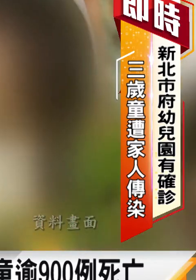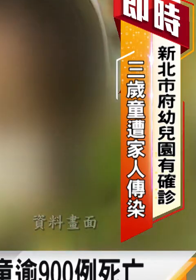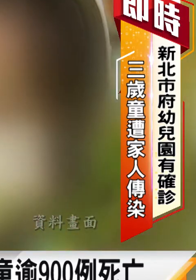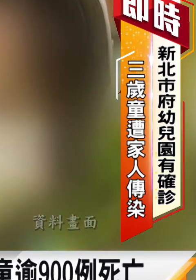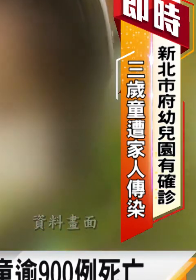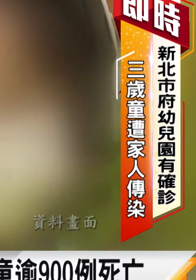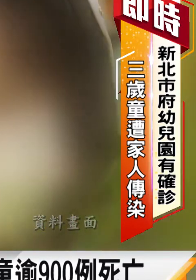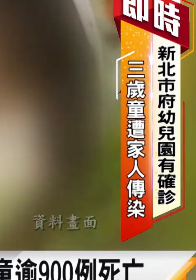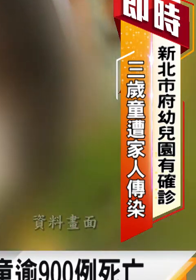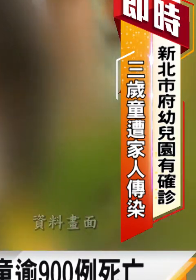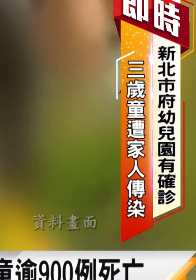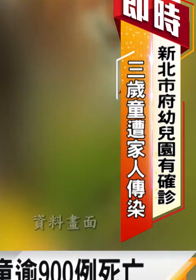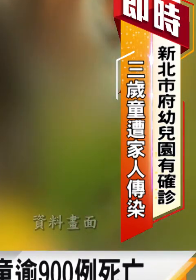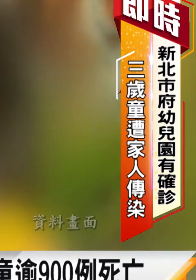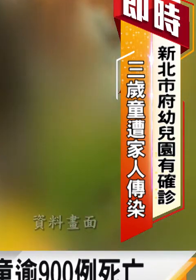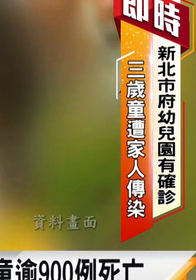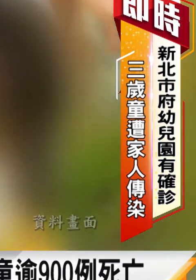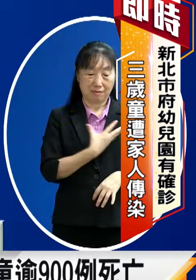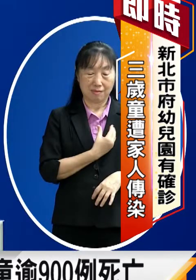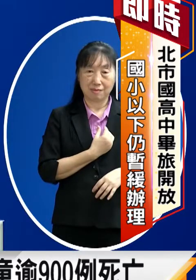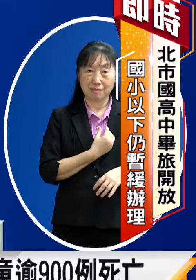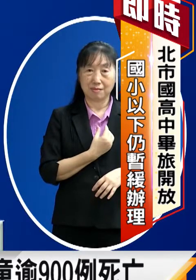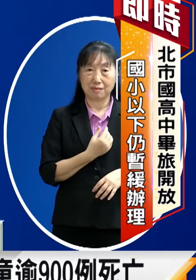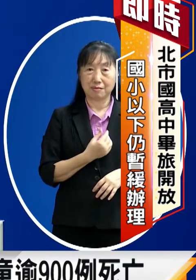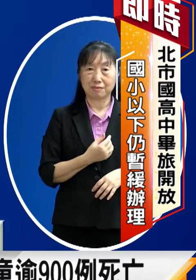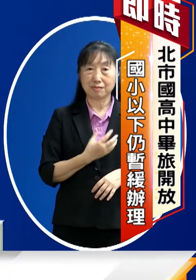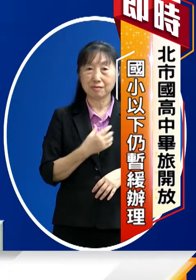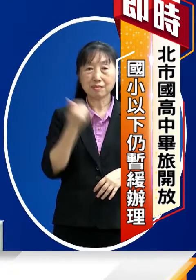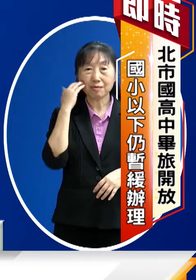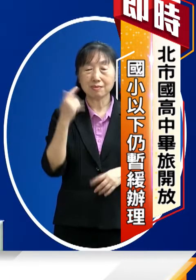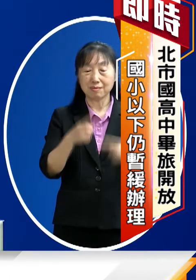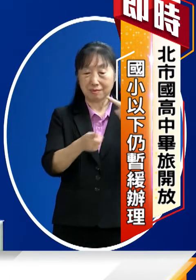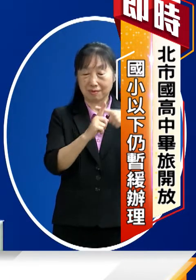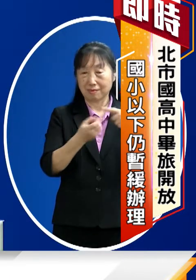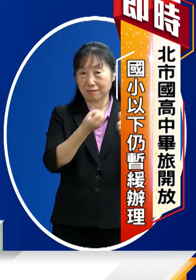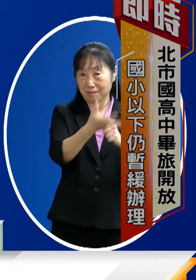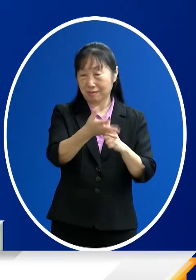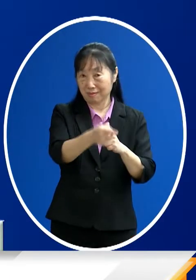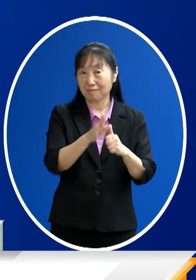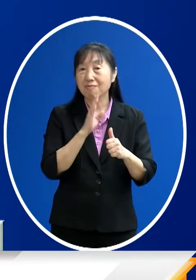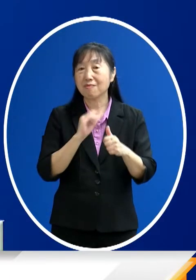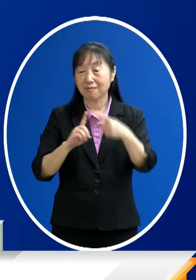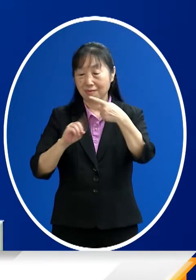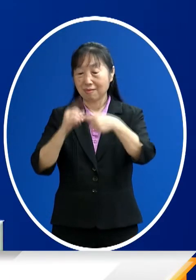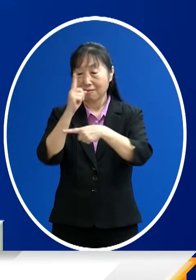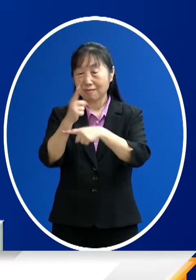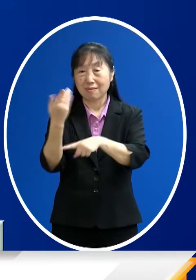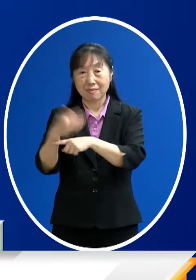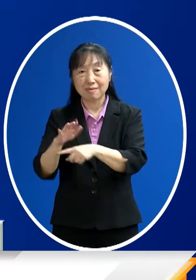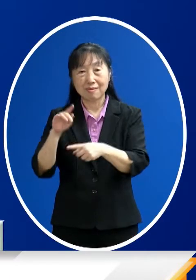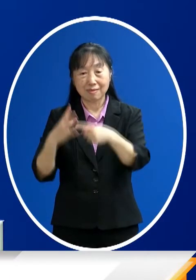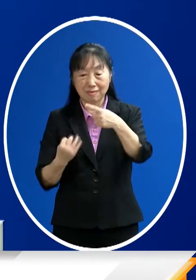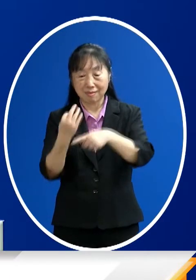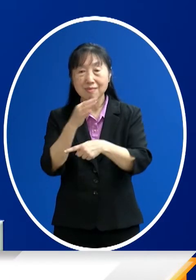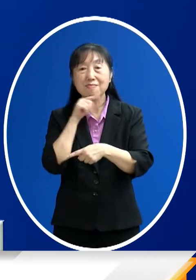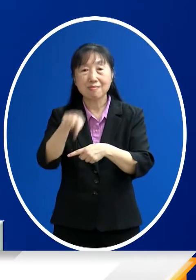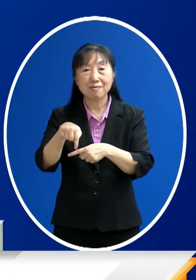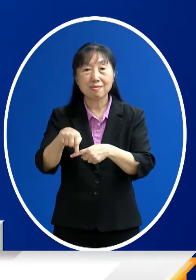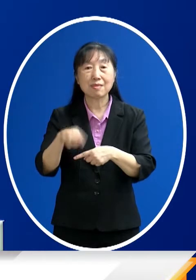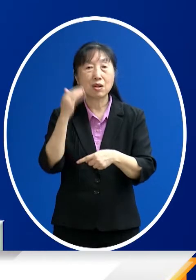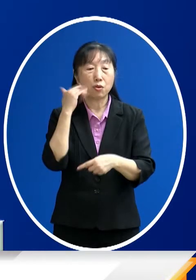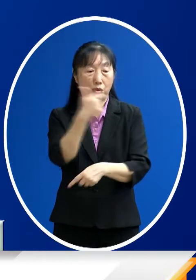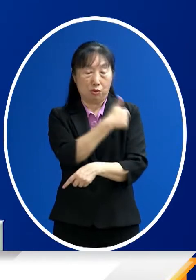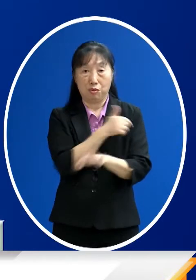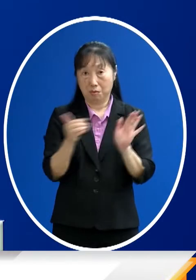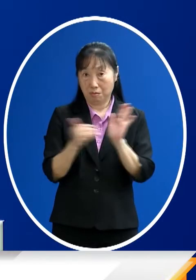十一岁儿童，该如何是好？ 新冠感染以后，儿童的致死率是万分之一。你打了疫苗以后，这些